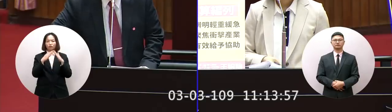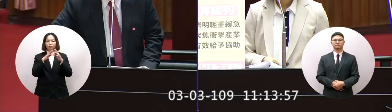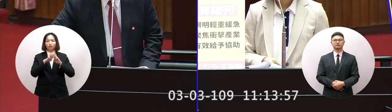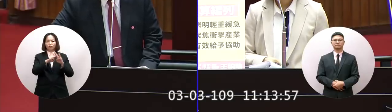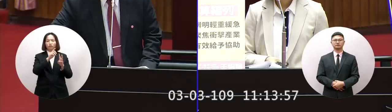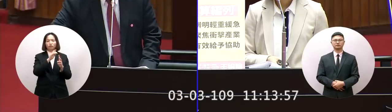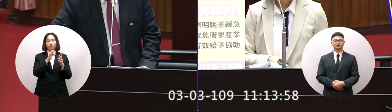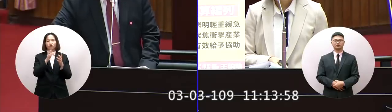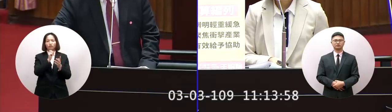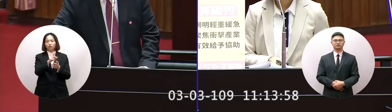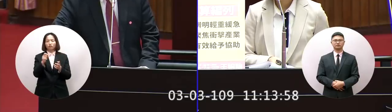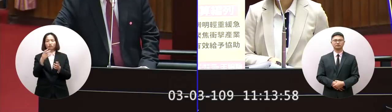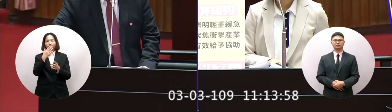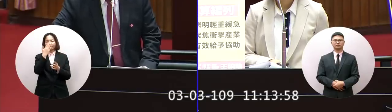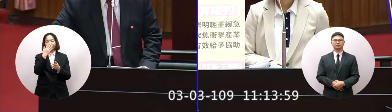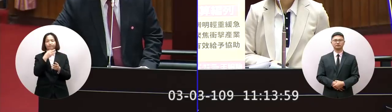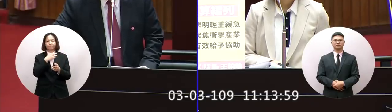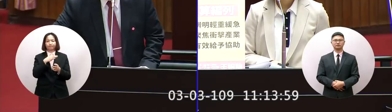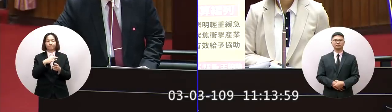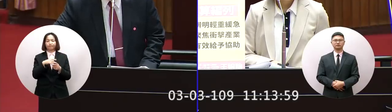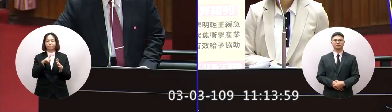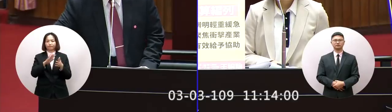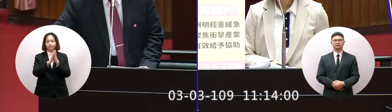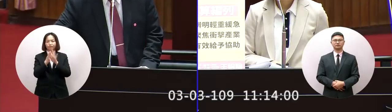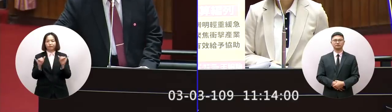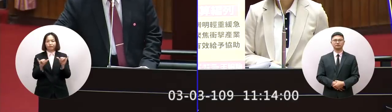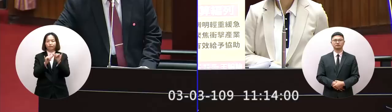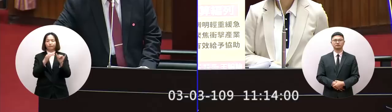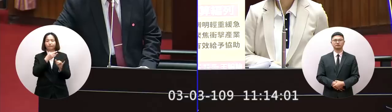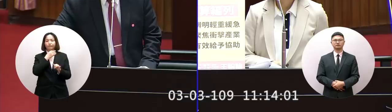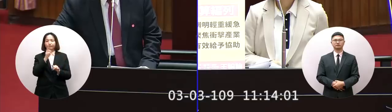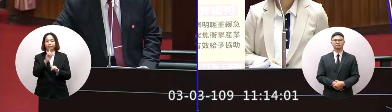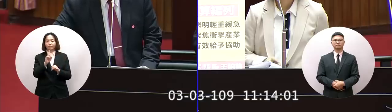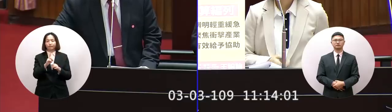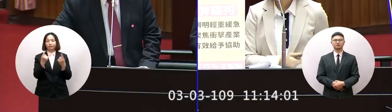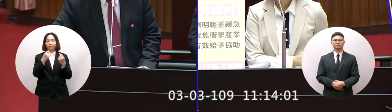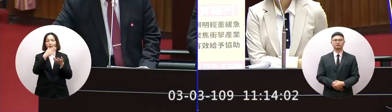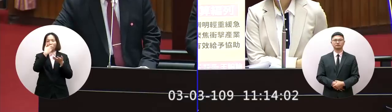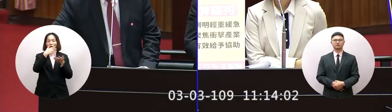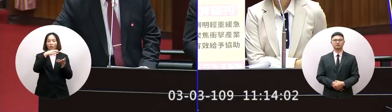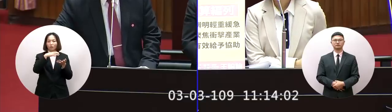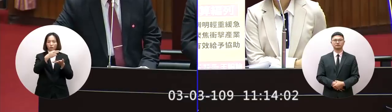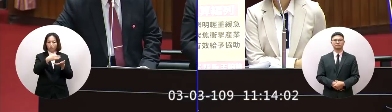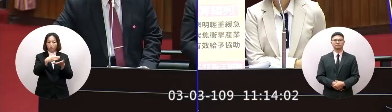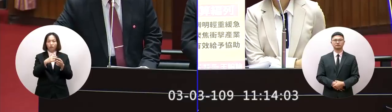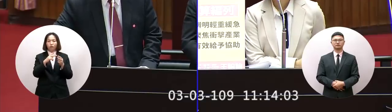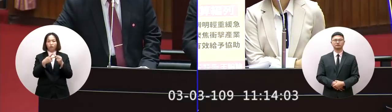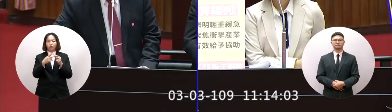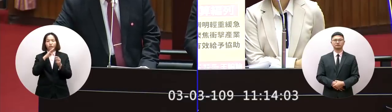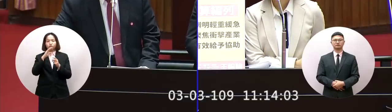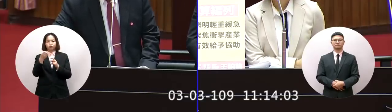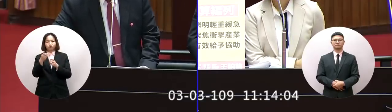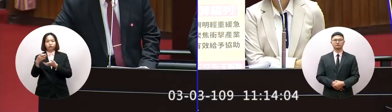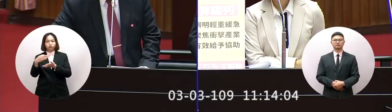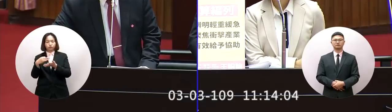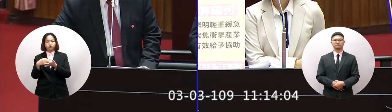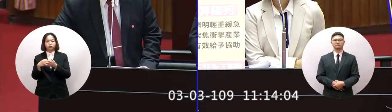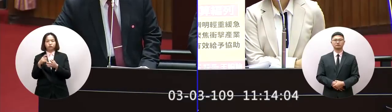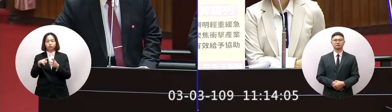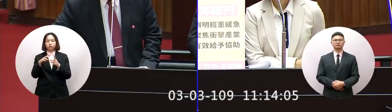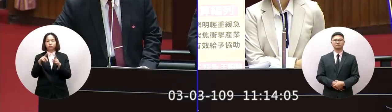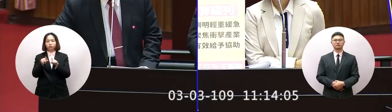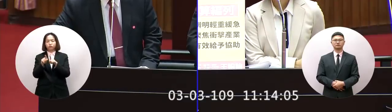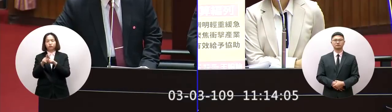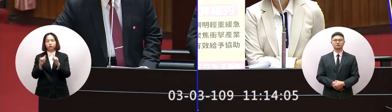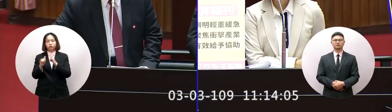来消费了，那所受到的冲击包括餐饮以及零售，这些零